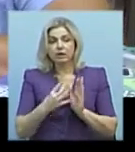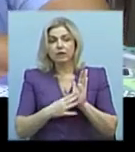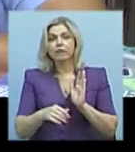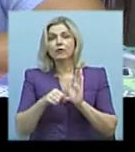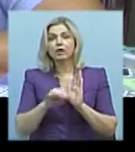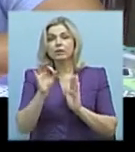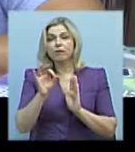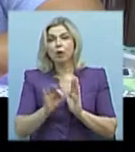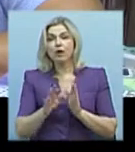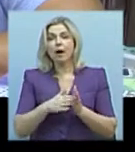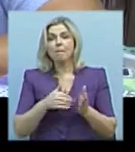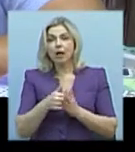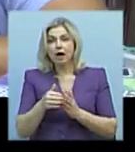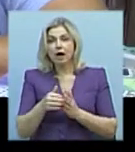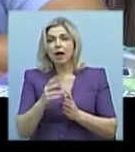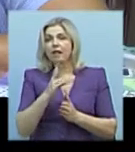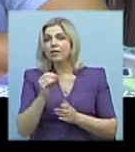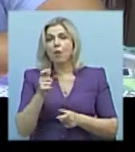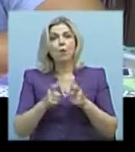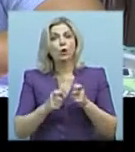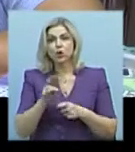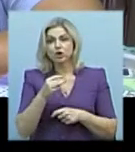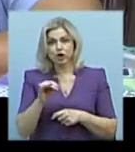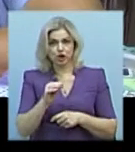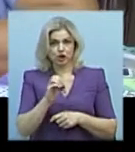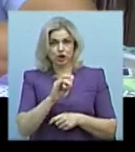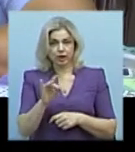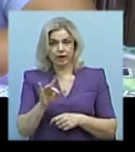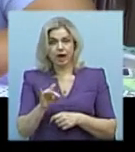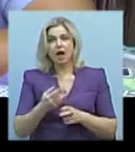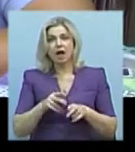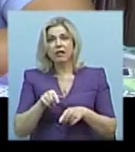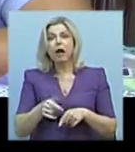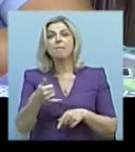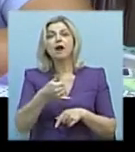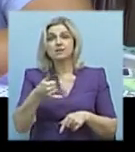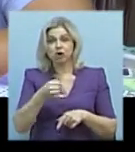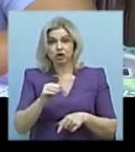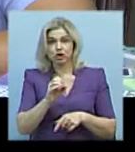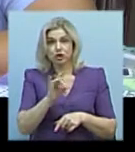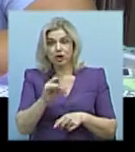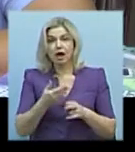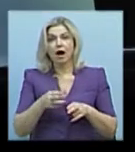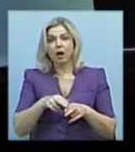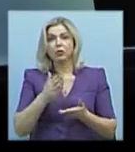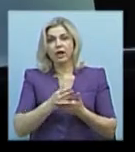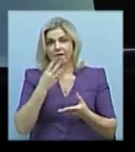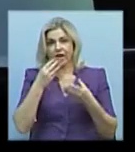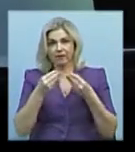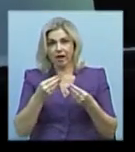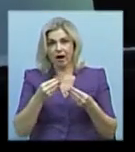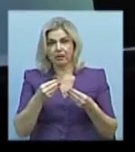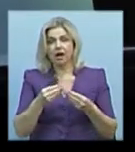96%, це масова частка немолочного жиру. Тобто рослинного жиру, що є